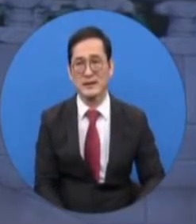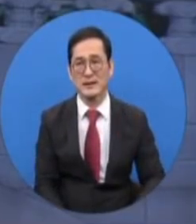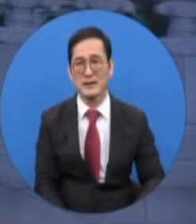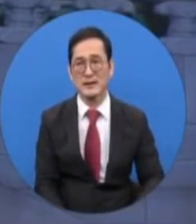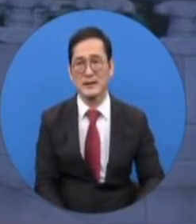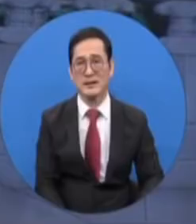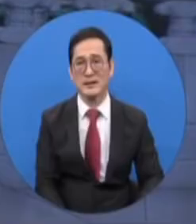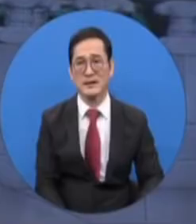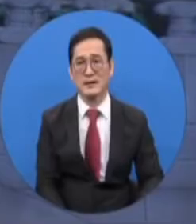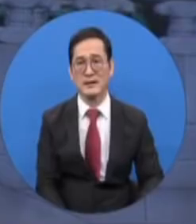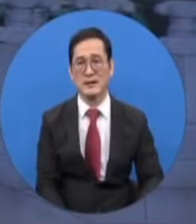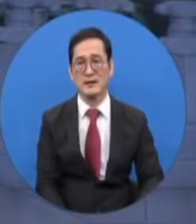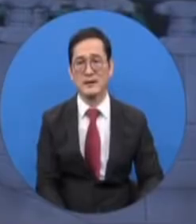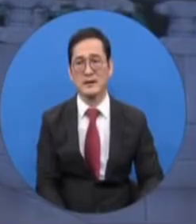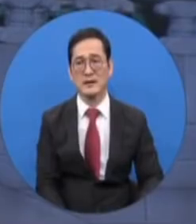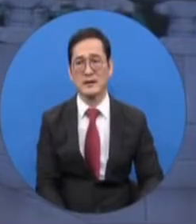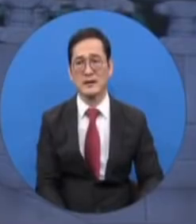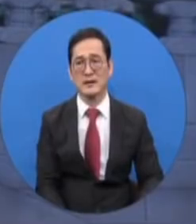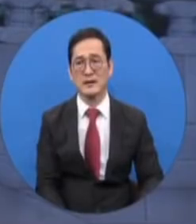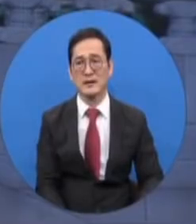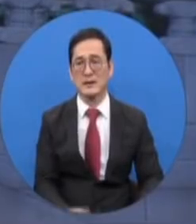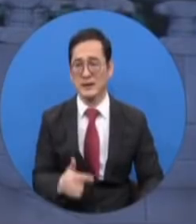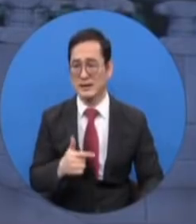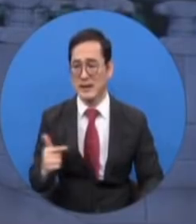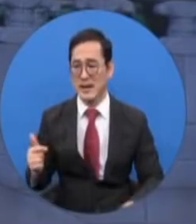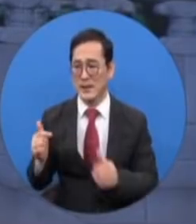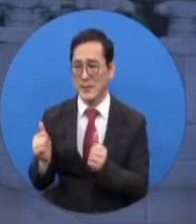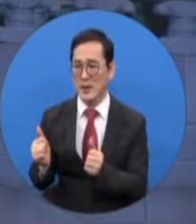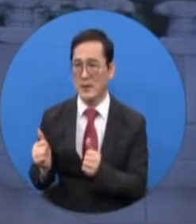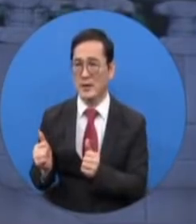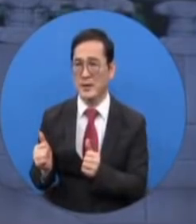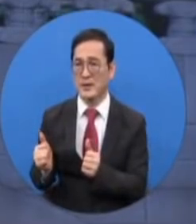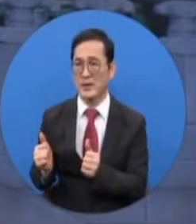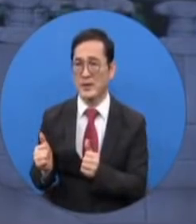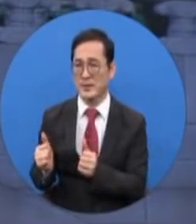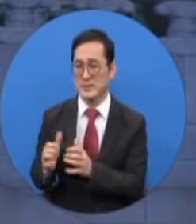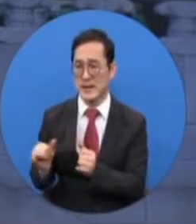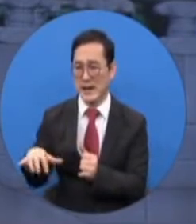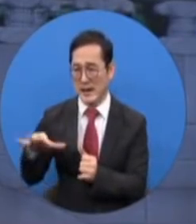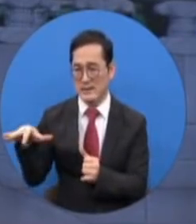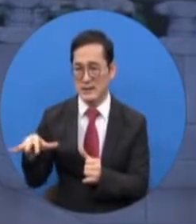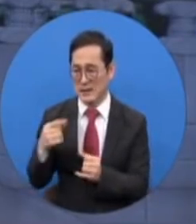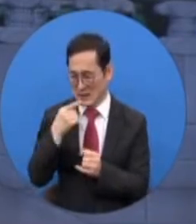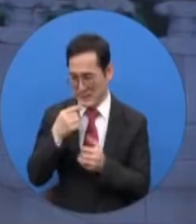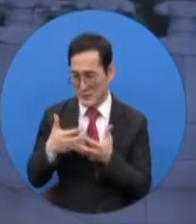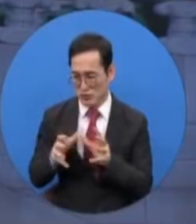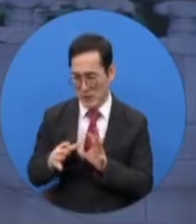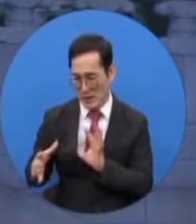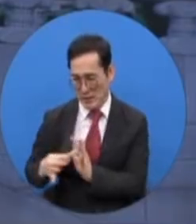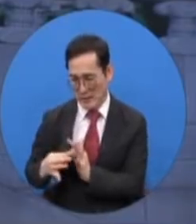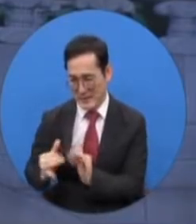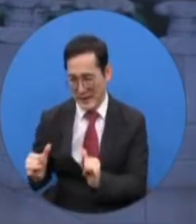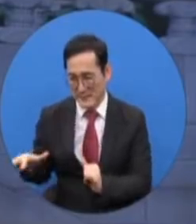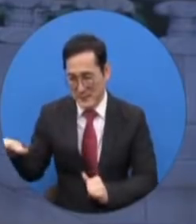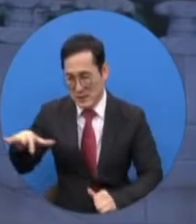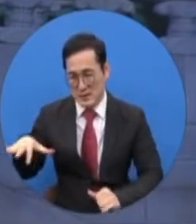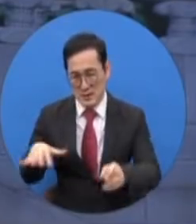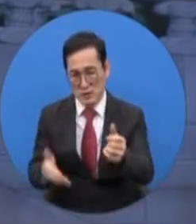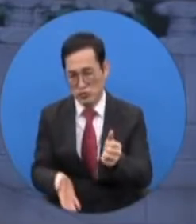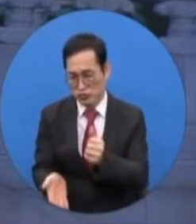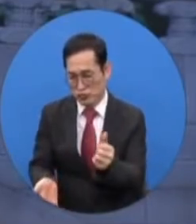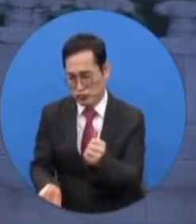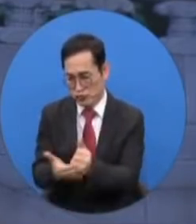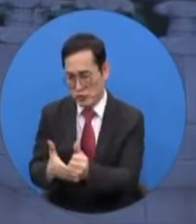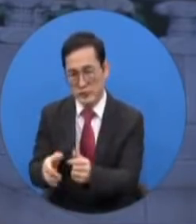갖춰져 있는 대법관들만 요직에 임명되거나 제청되는 거 아니냐라는 비판이 국회 내에서 있어 왔습니다.